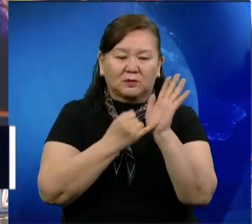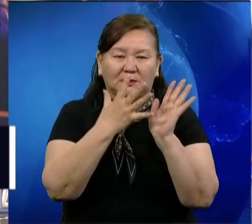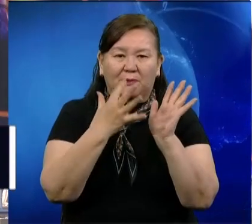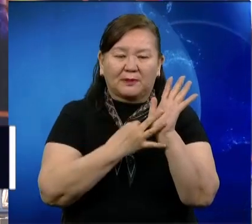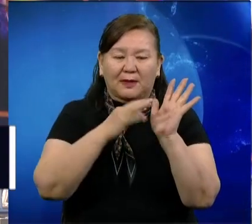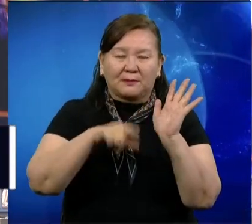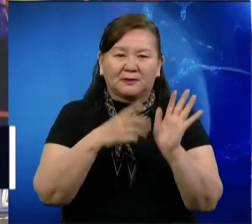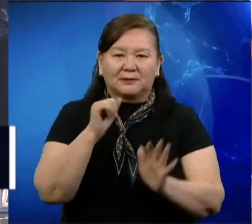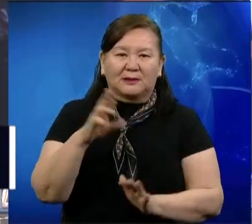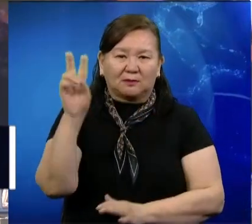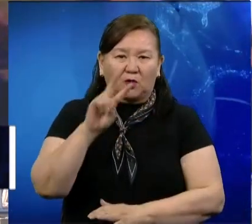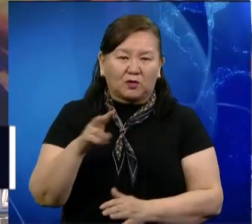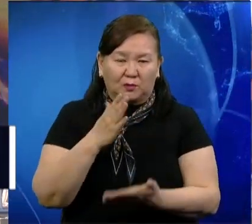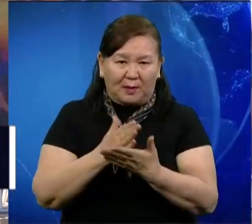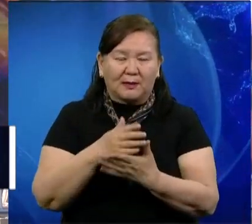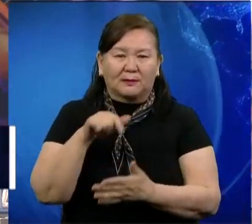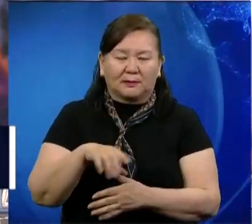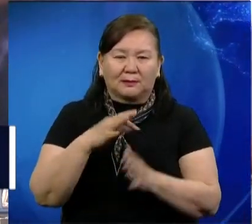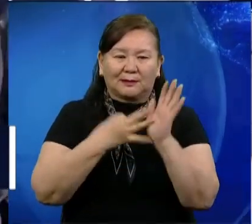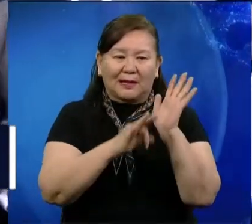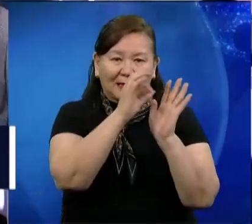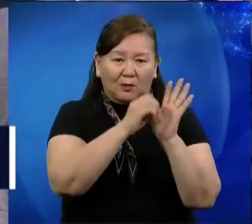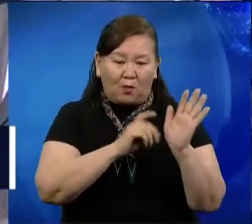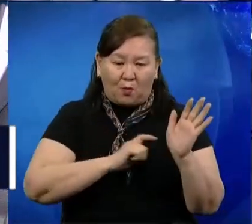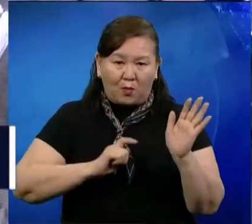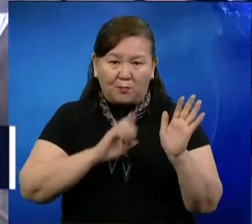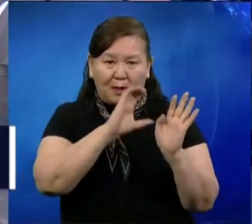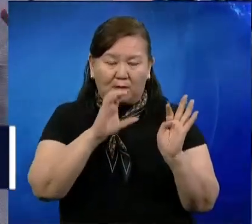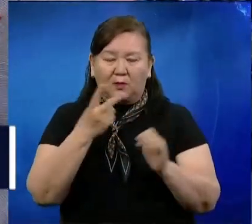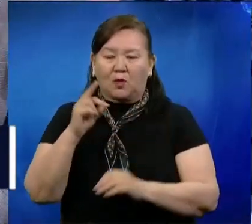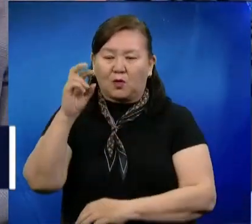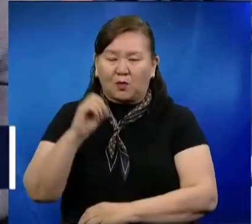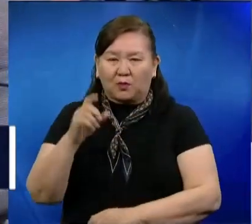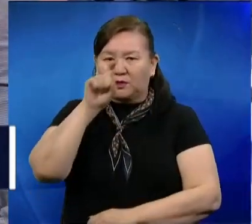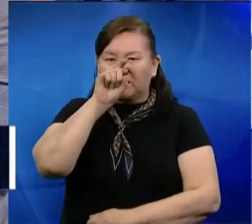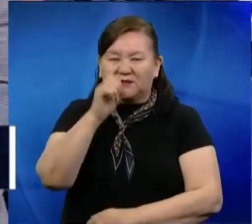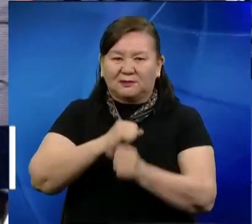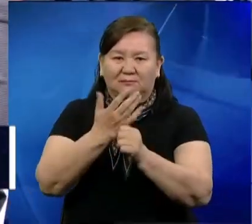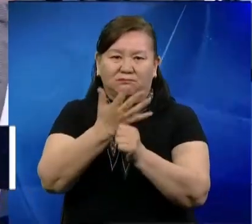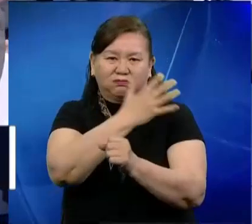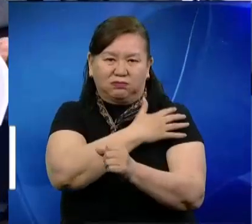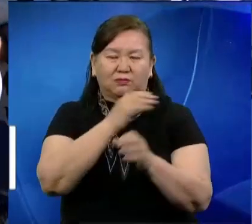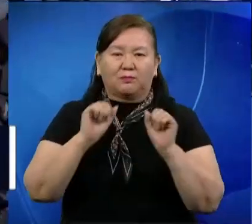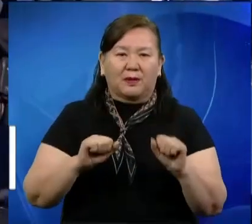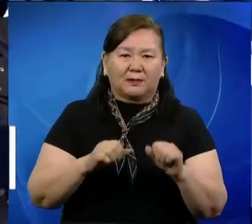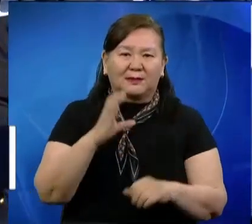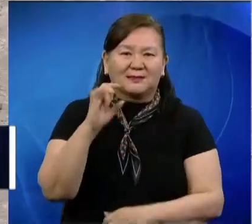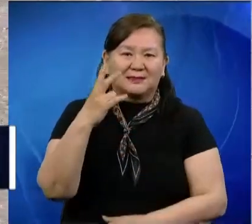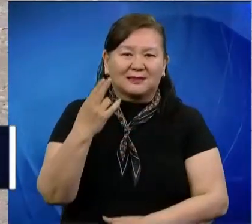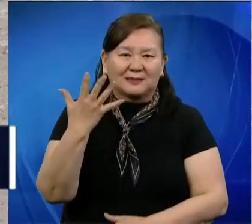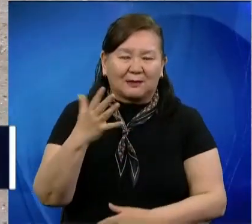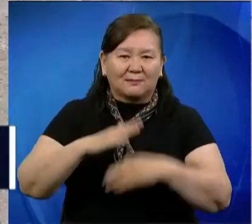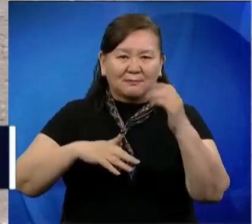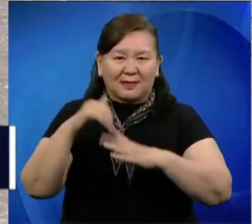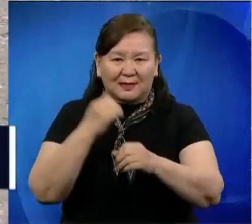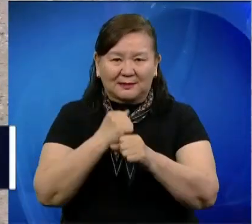сая $. байна. Хөрөнгө оруулалтын 80%-ийг хувийн эвшил, 20%-ийг нийслэлээс хариуцахаар болжээ. Дулааны 5 дугаар цахилгаан станцыг барих